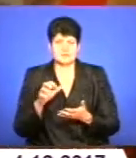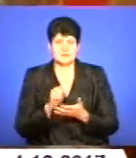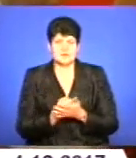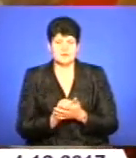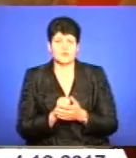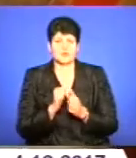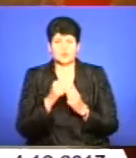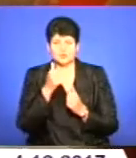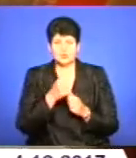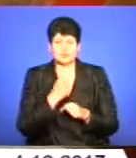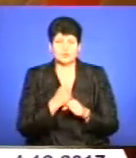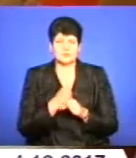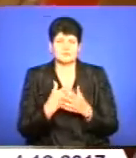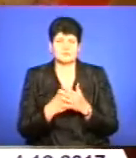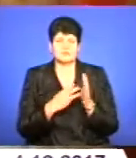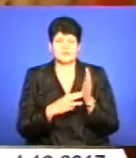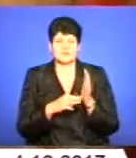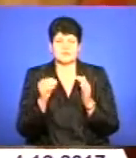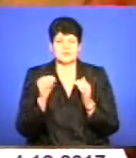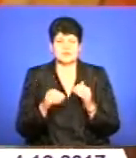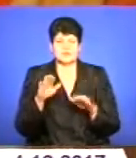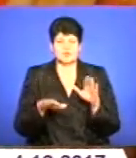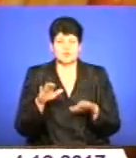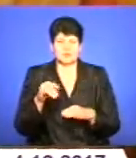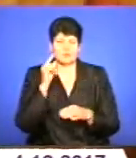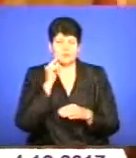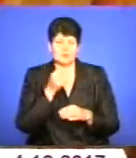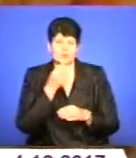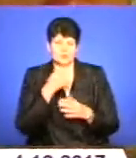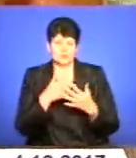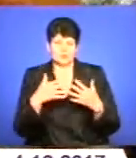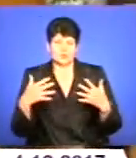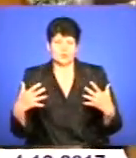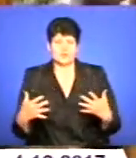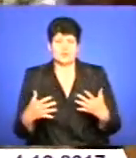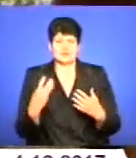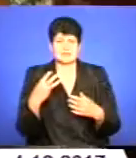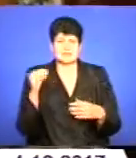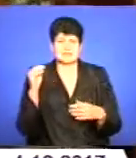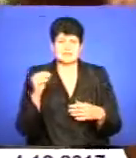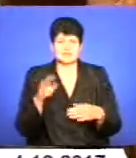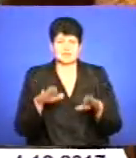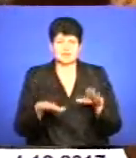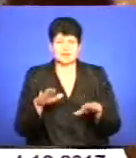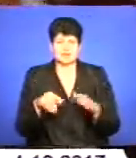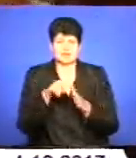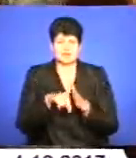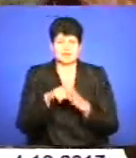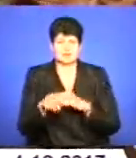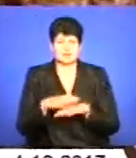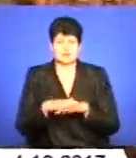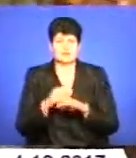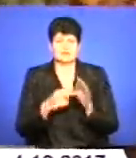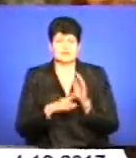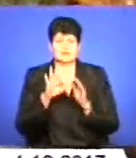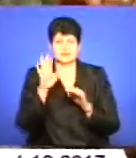Щороку виробляють близько 80 тисяч тонн продукту. Проте лише 30 тонн реалізується на внутрішньому ринку. 75% йде